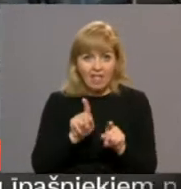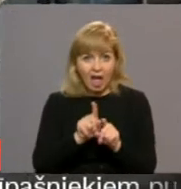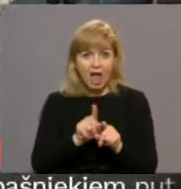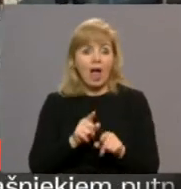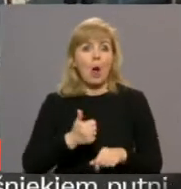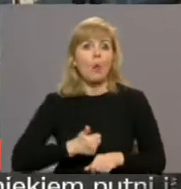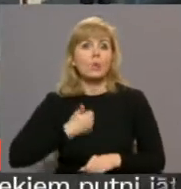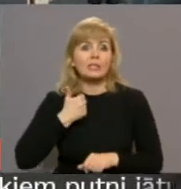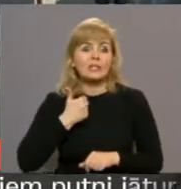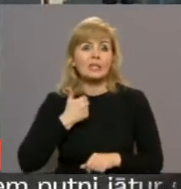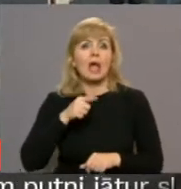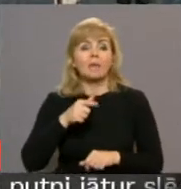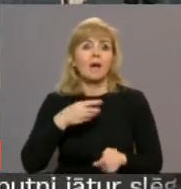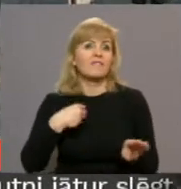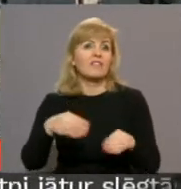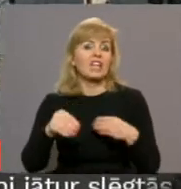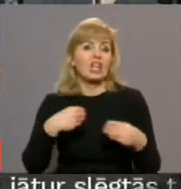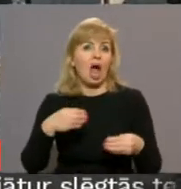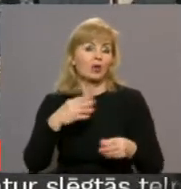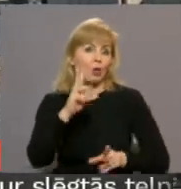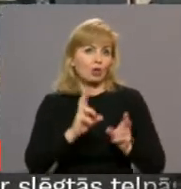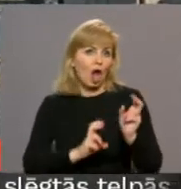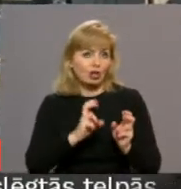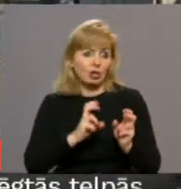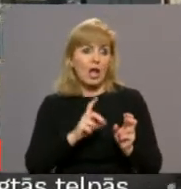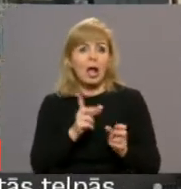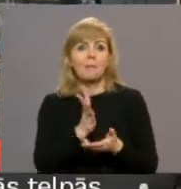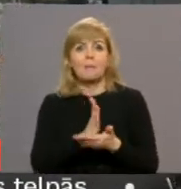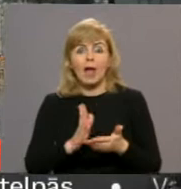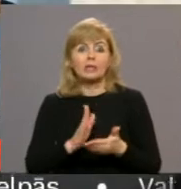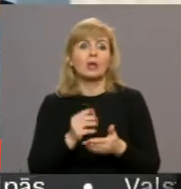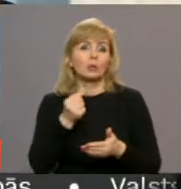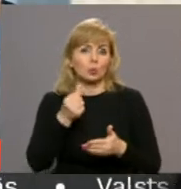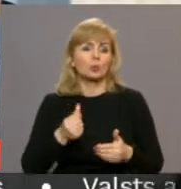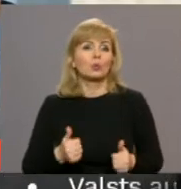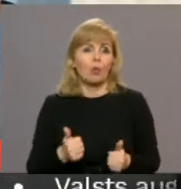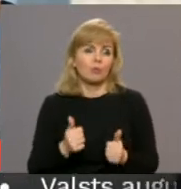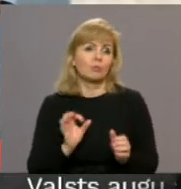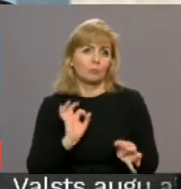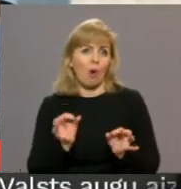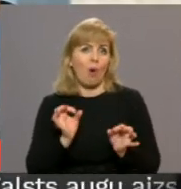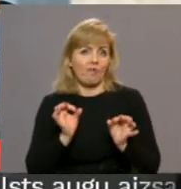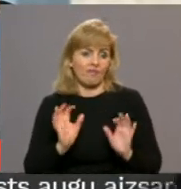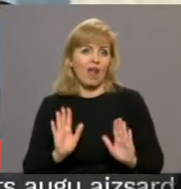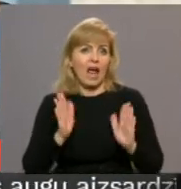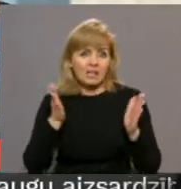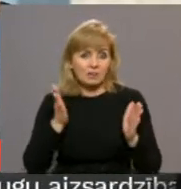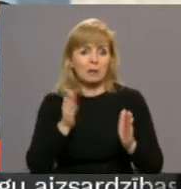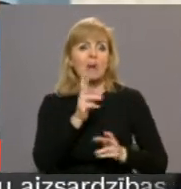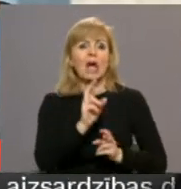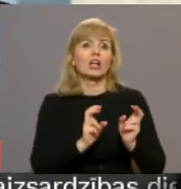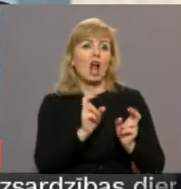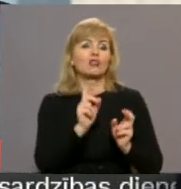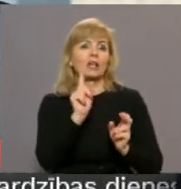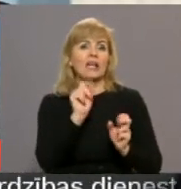uzņēmumā Verems, jeb Latvijas viniera ražotnē. Tur gan viss beidzies daudz veiksmīgāk. Pilnībā ražošana bija